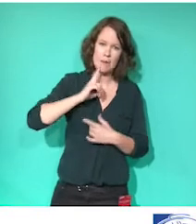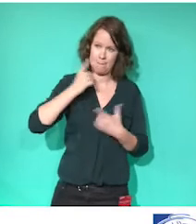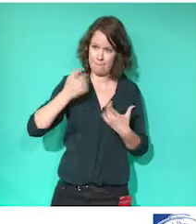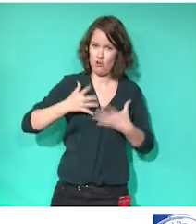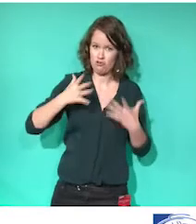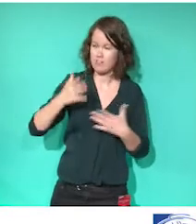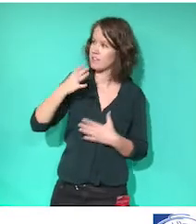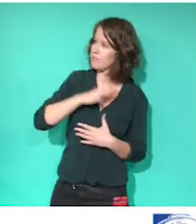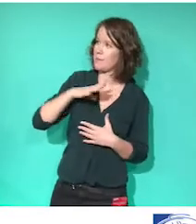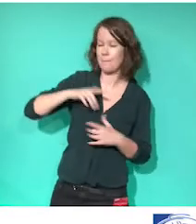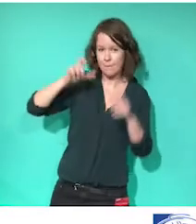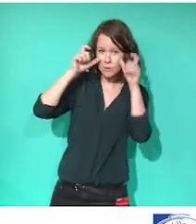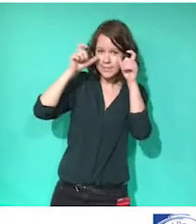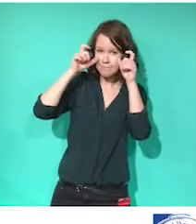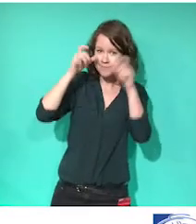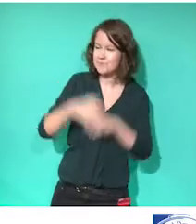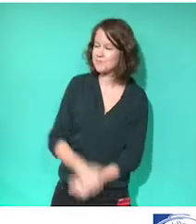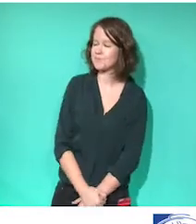Maudit Piau.